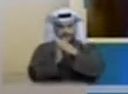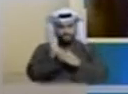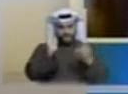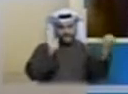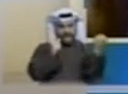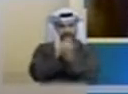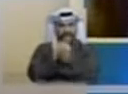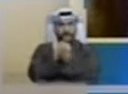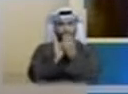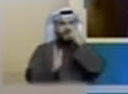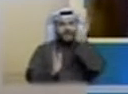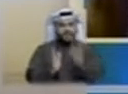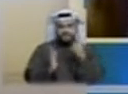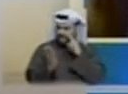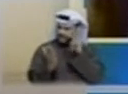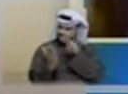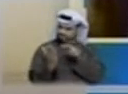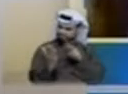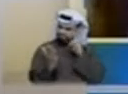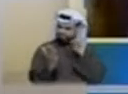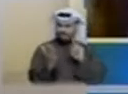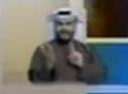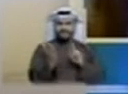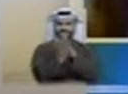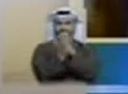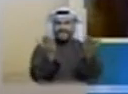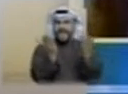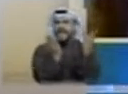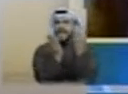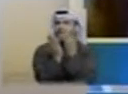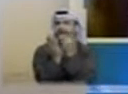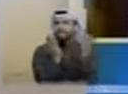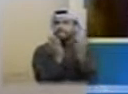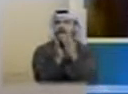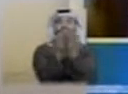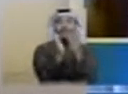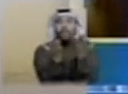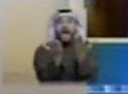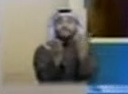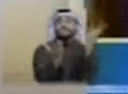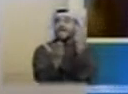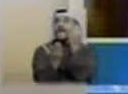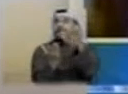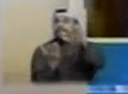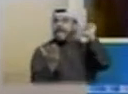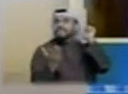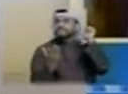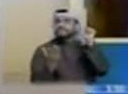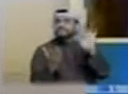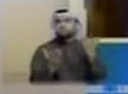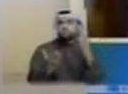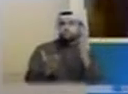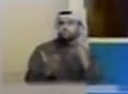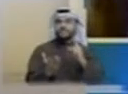ويعمل الإقامة كنا ما نكترث في موضوع مدة الإقامة مع صلاحية الجواز، يعني أحيانا قد تكون